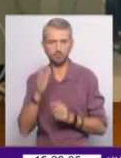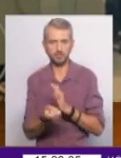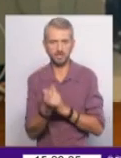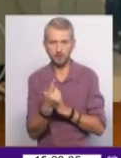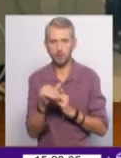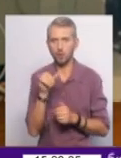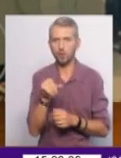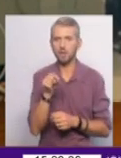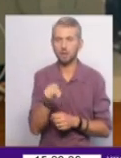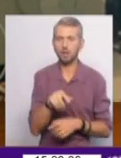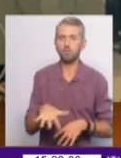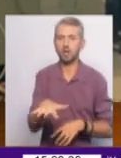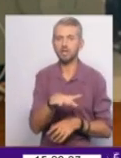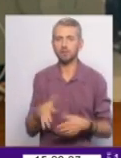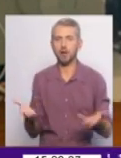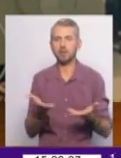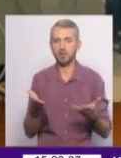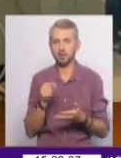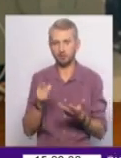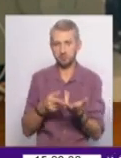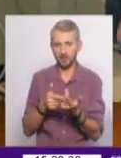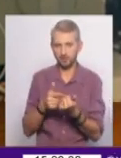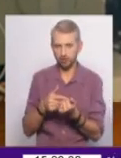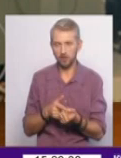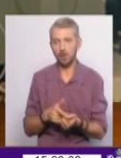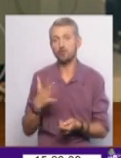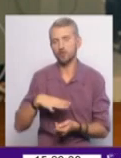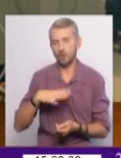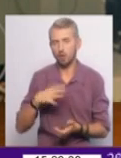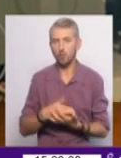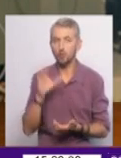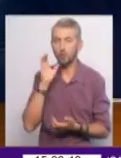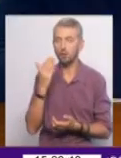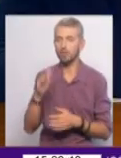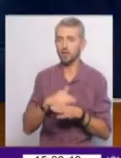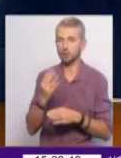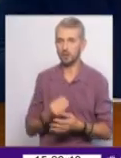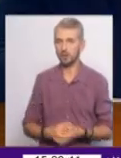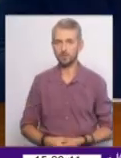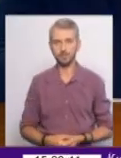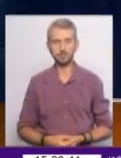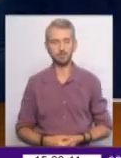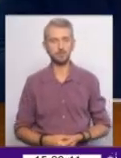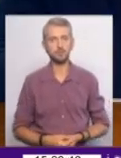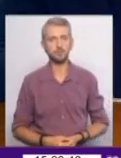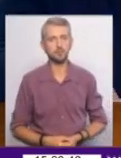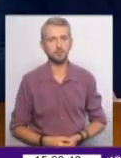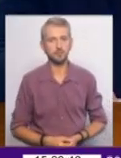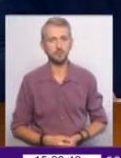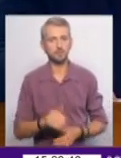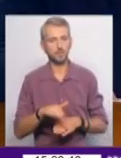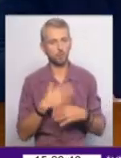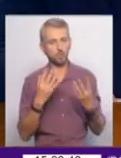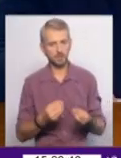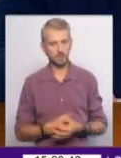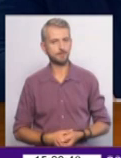у тих масивах, які ви перелічили. Тож чекаємо. Слухаємо вас. Добрий день. Ви в ефірі. Добрый